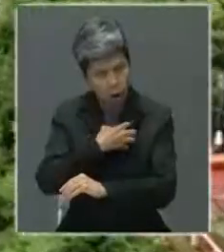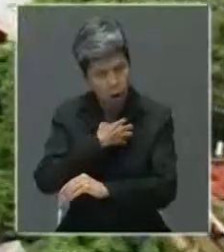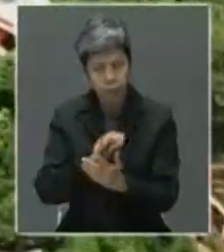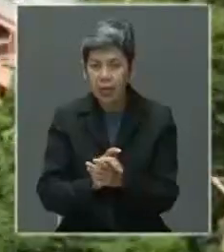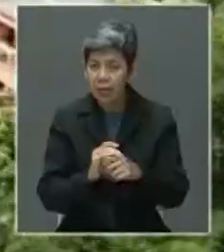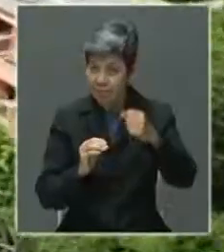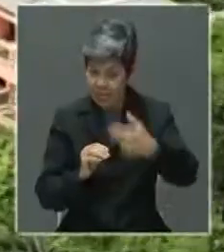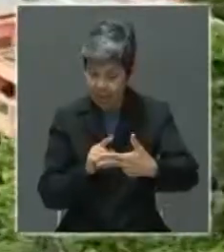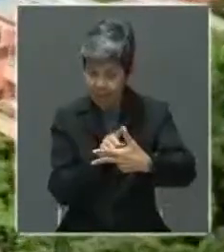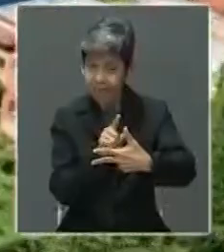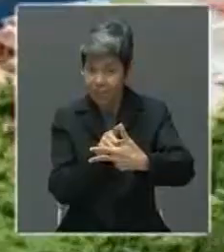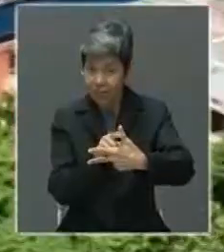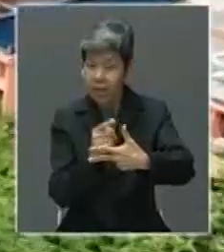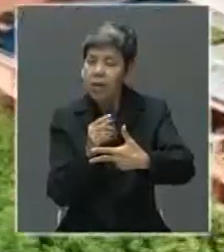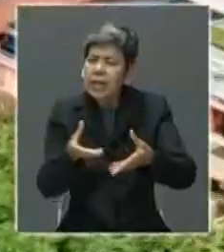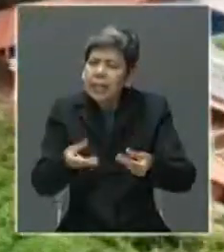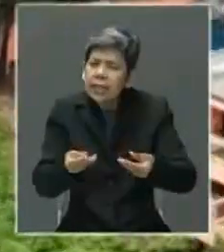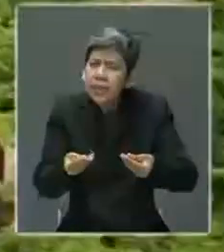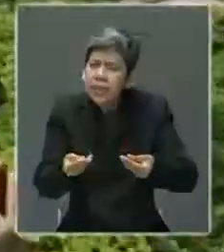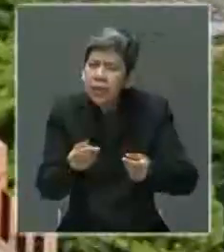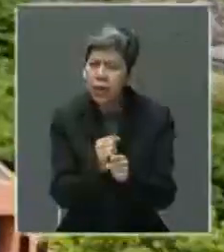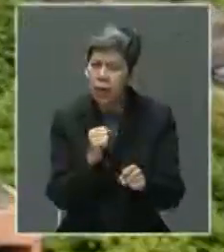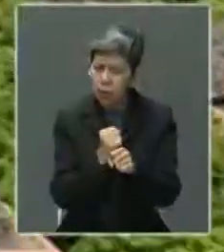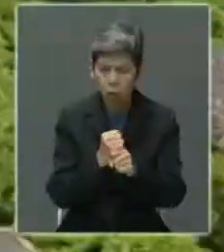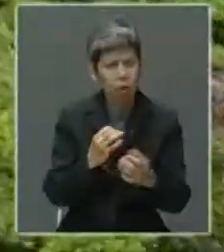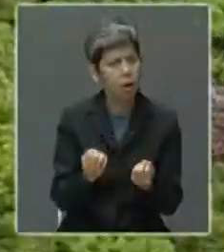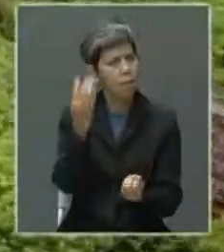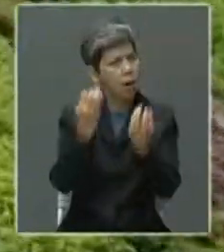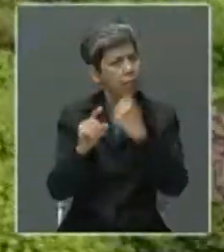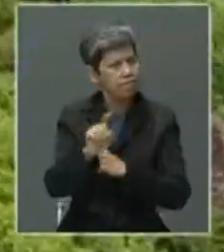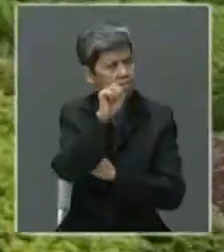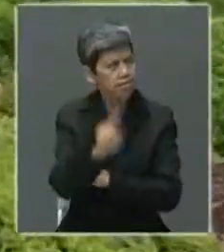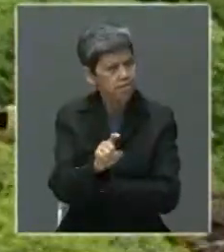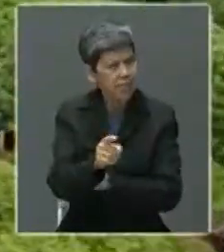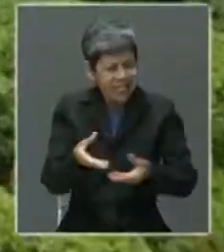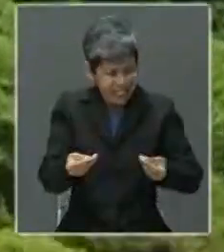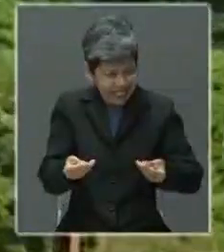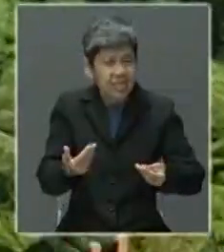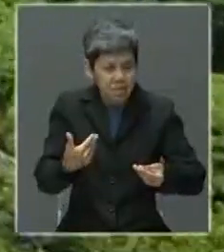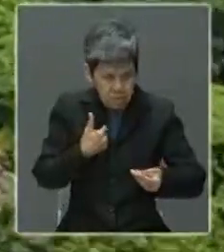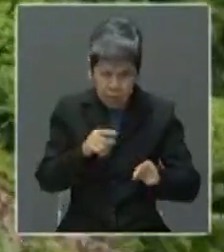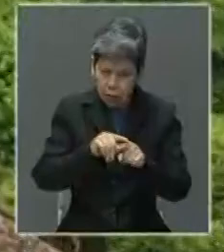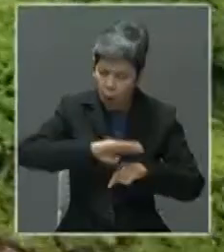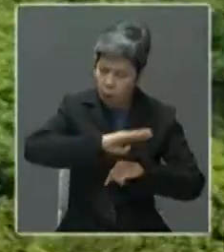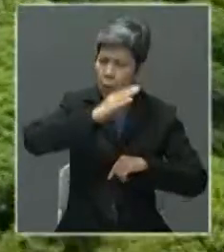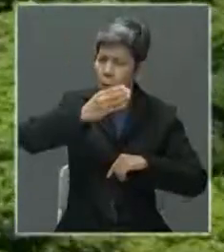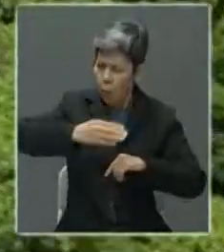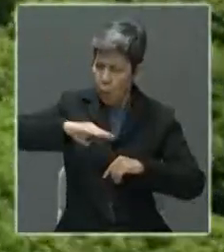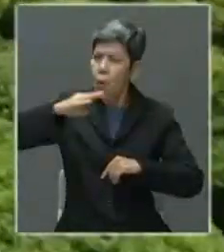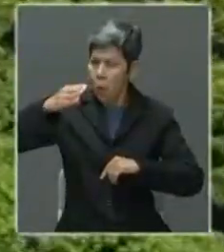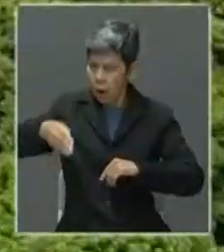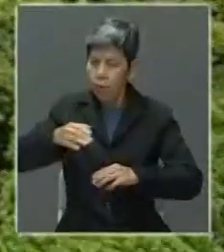ประเด็นก็คือ1ที่ดินดังกล่าวอยู่ในเขตป่าหรือไม่เพราะพื้นที่มีลักษณะเป็นภูเขาสูงชั